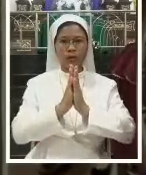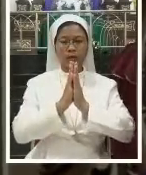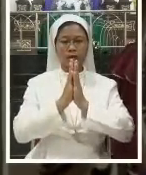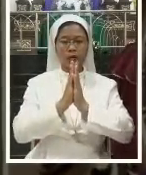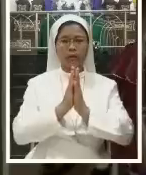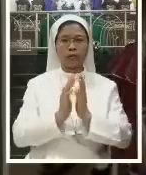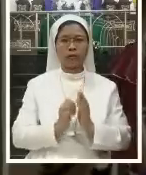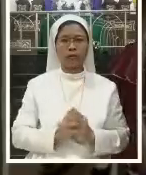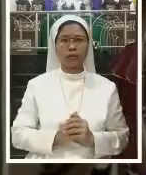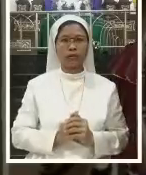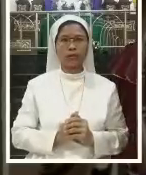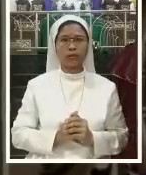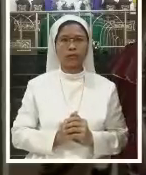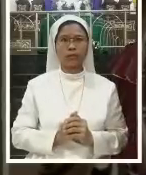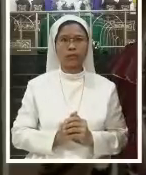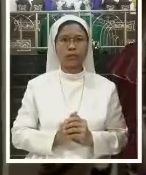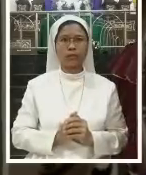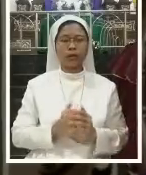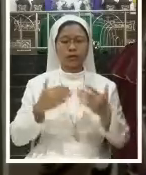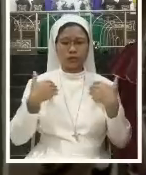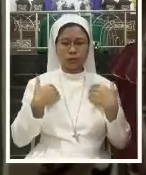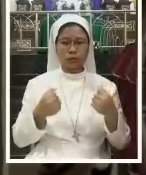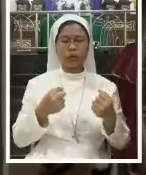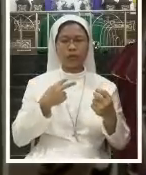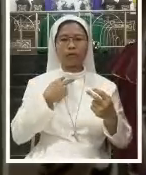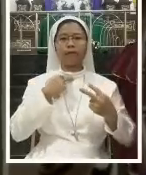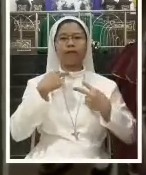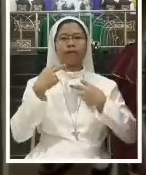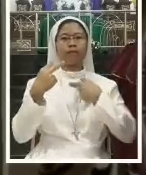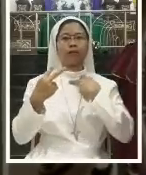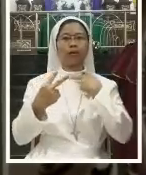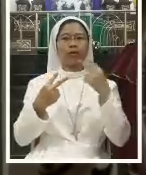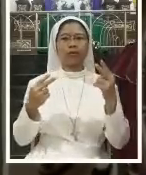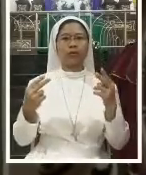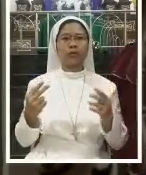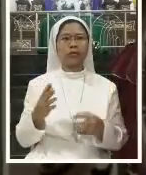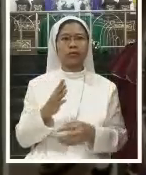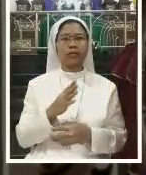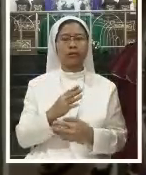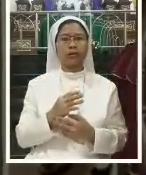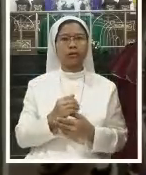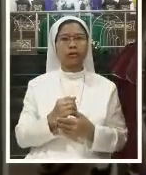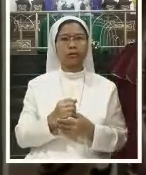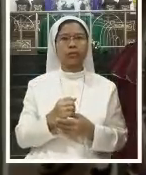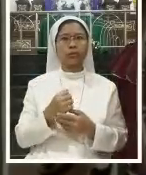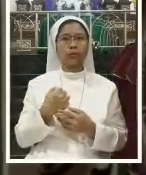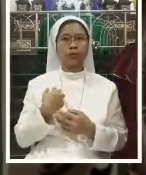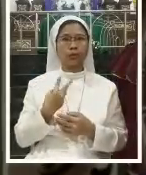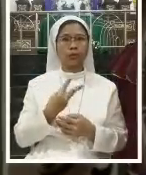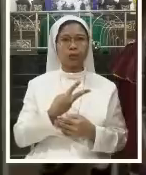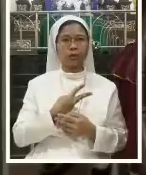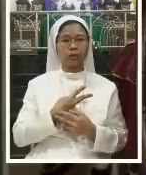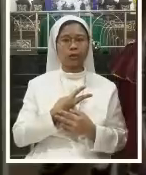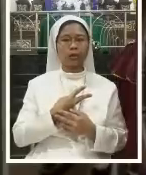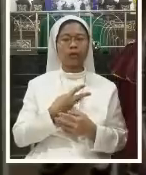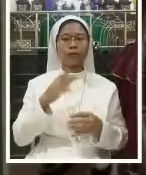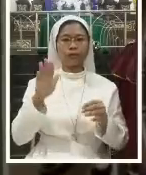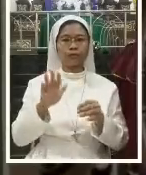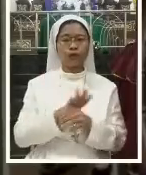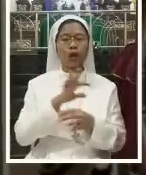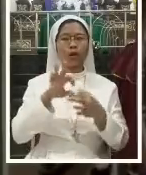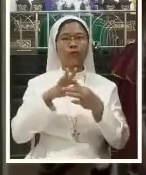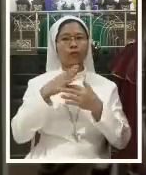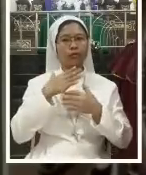na Ama. Sa makusog datingog asin hilom sa luha, na luha. Panooning